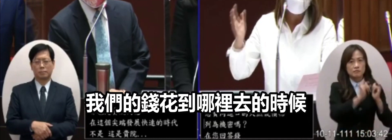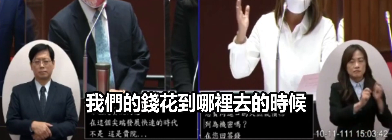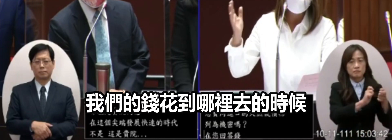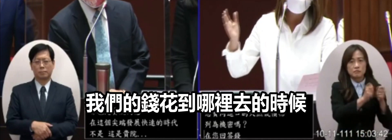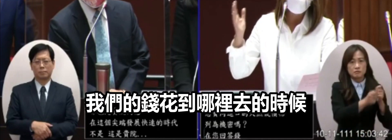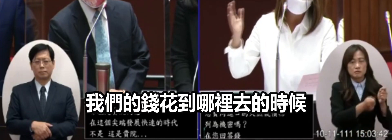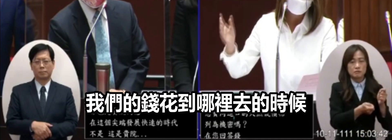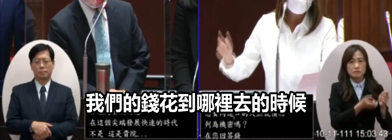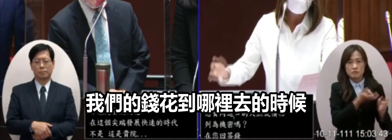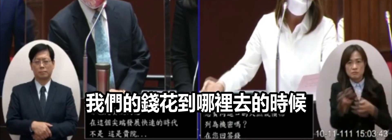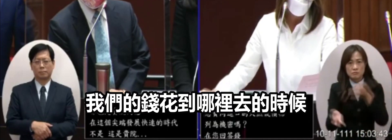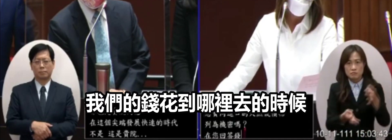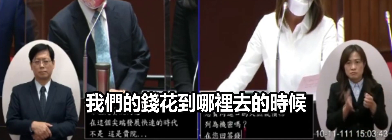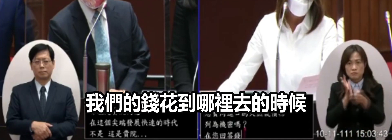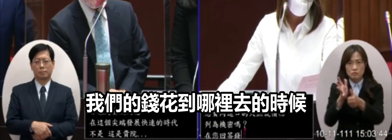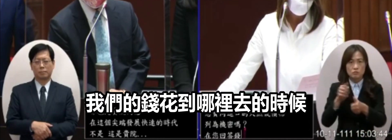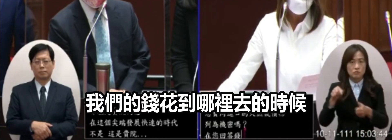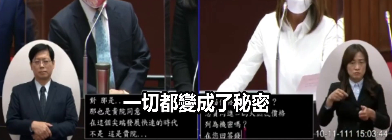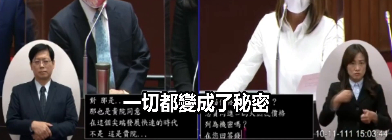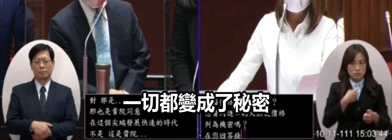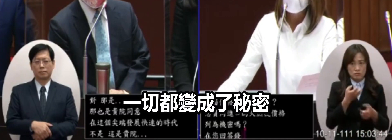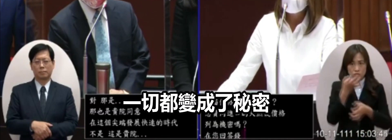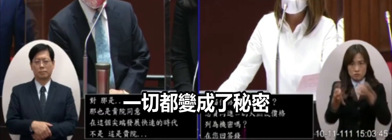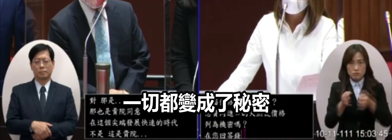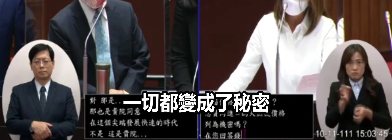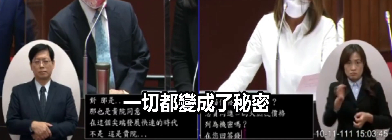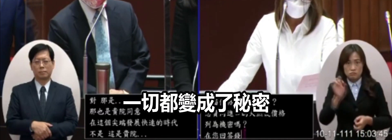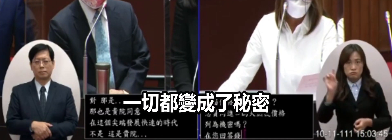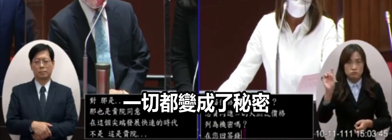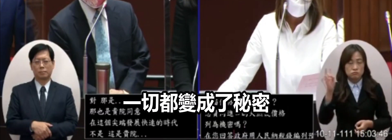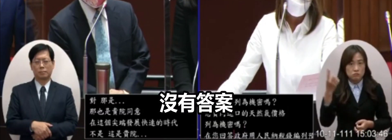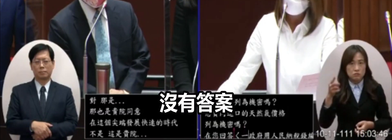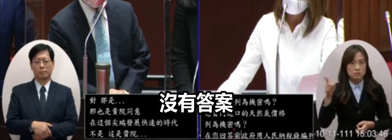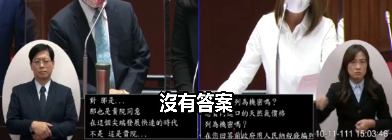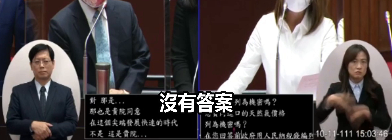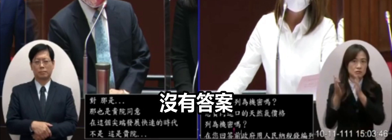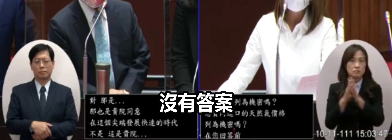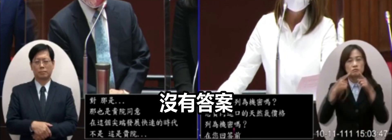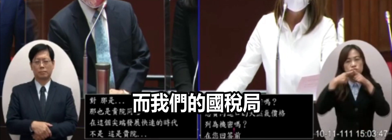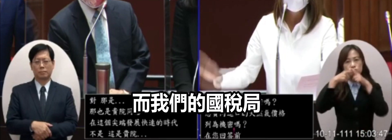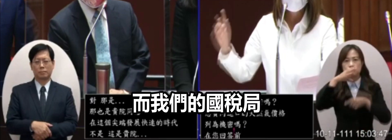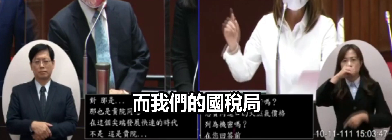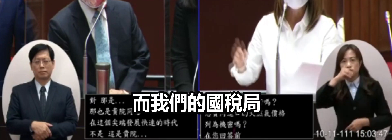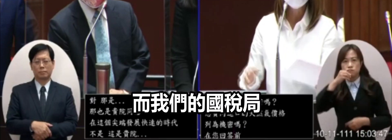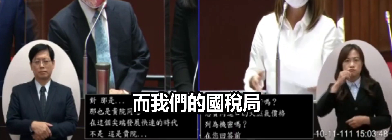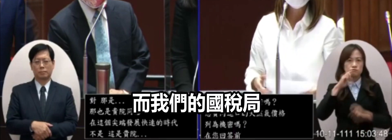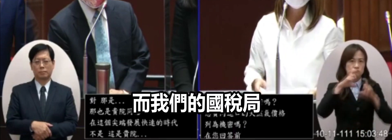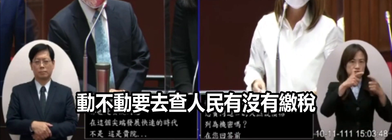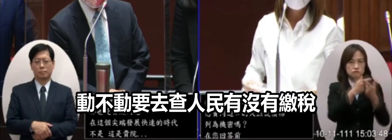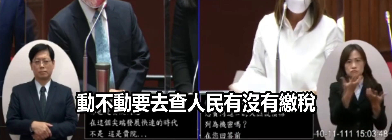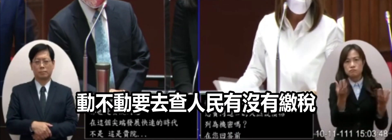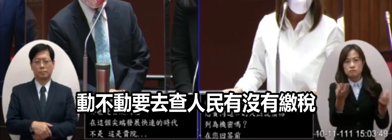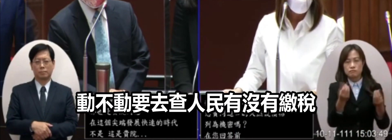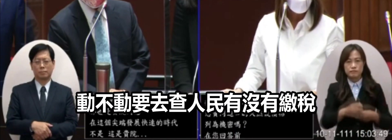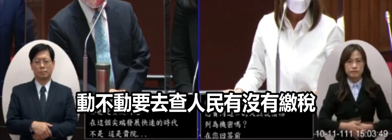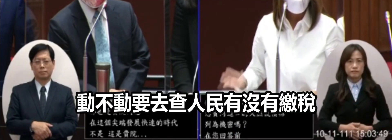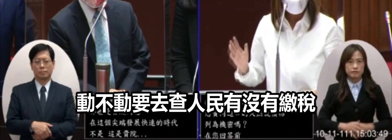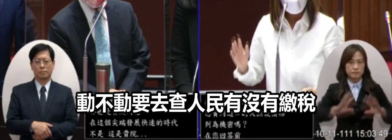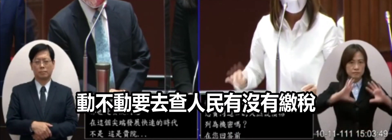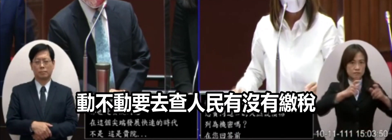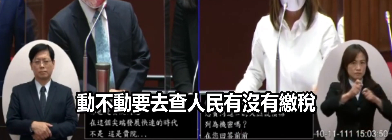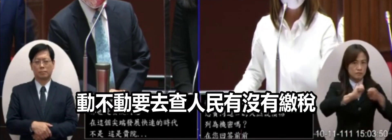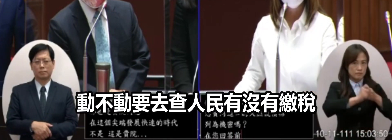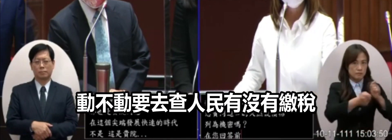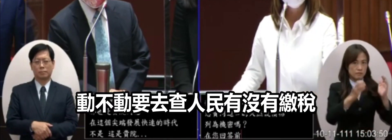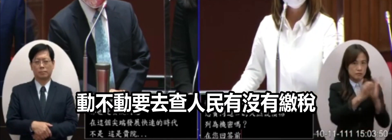政府我们的钱花到哪里去的时候，一切都变成了秘密，没有答案。而我们的国税局动不动就要去